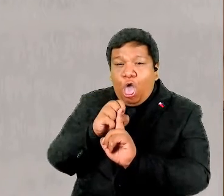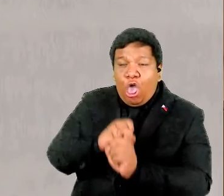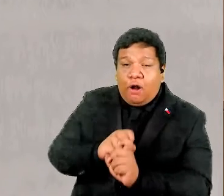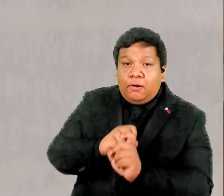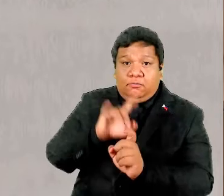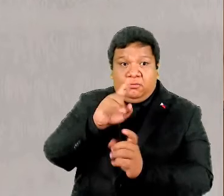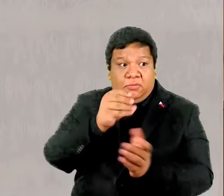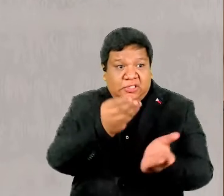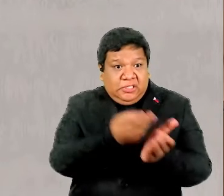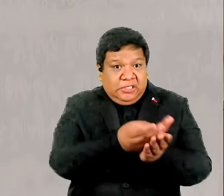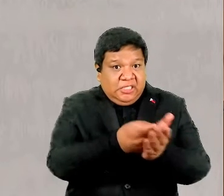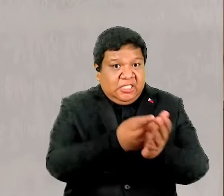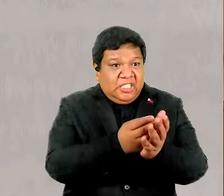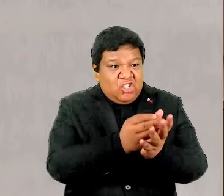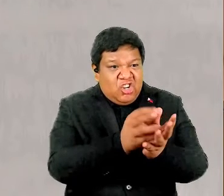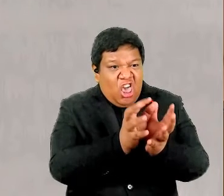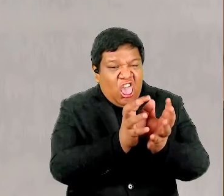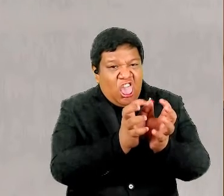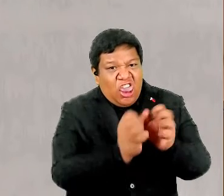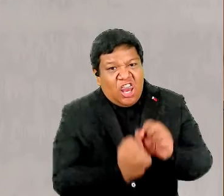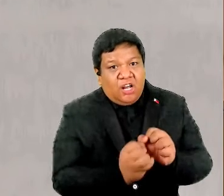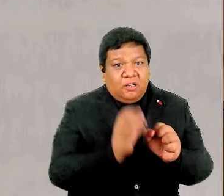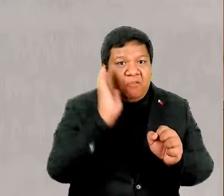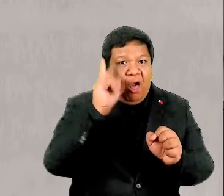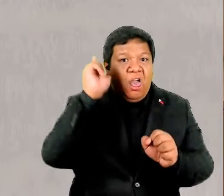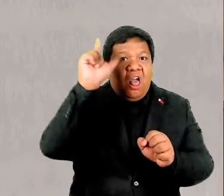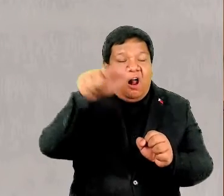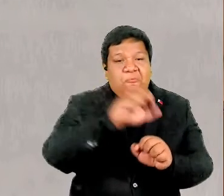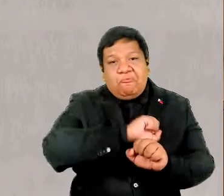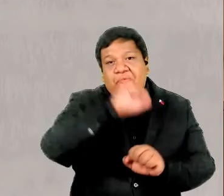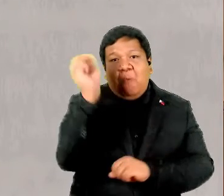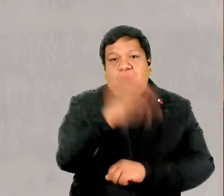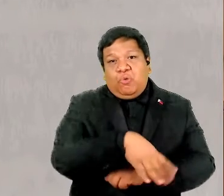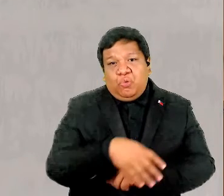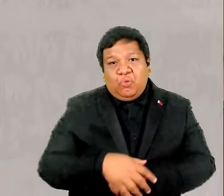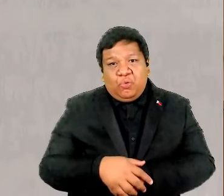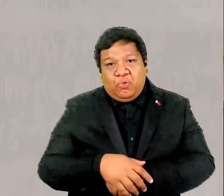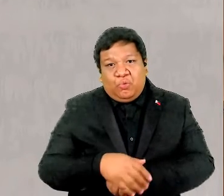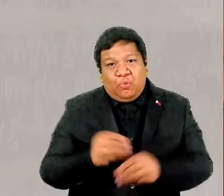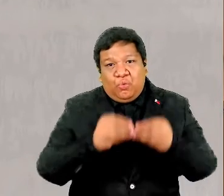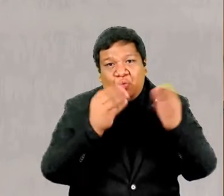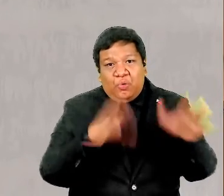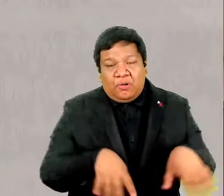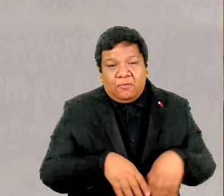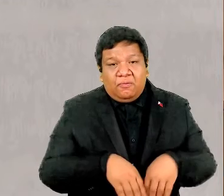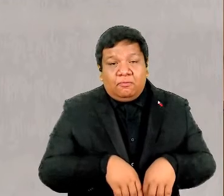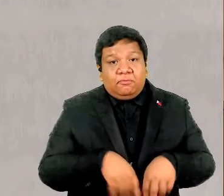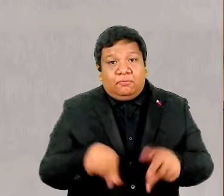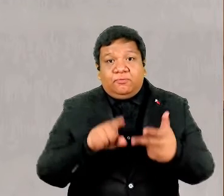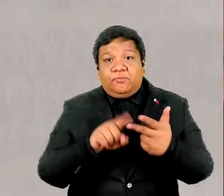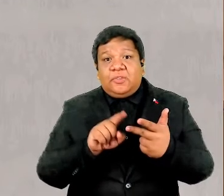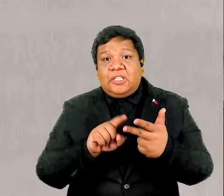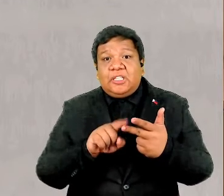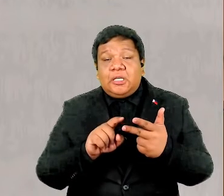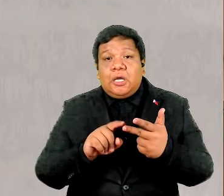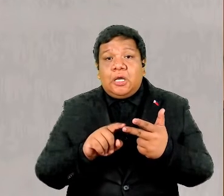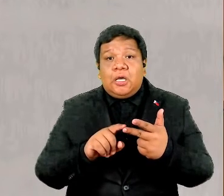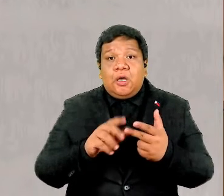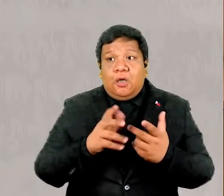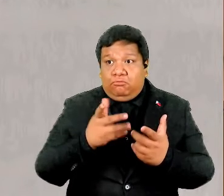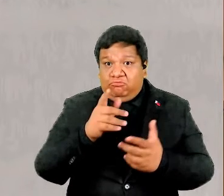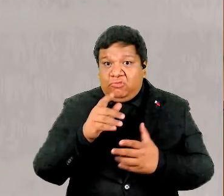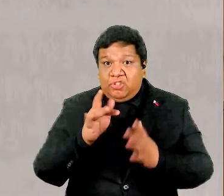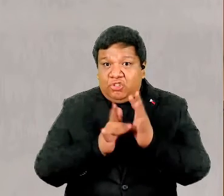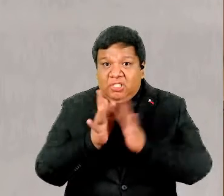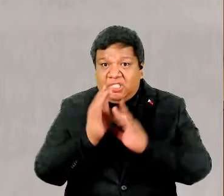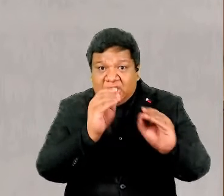nito. Someday you will have to throw it away. And third, Jesus was teaching to avoid riches which thieves